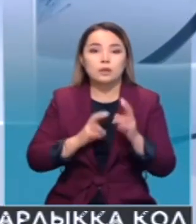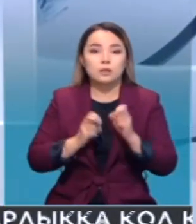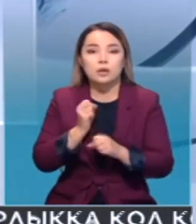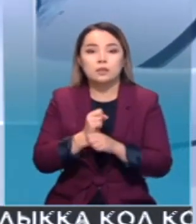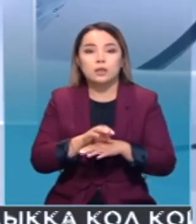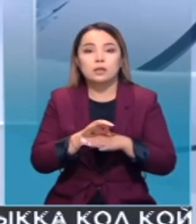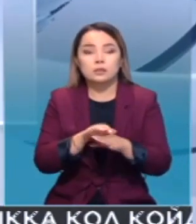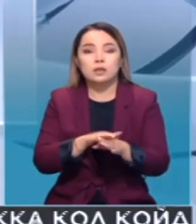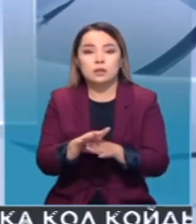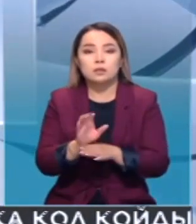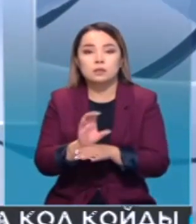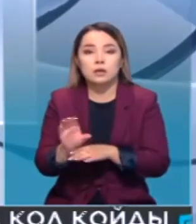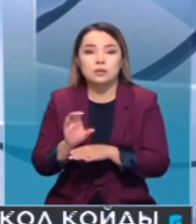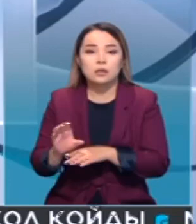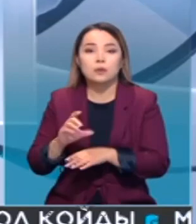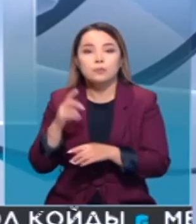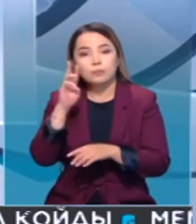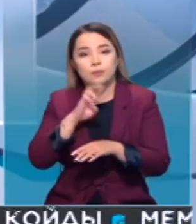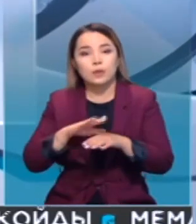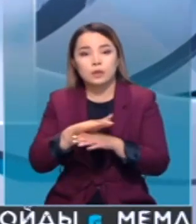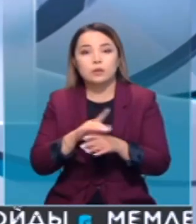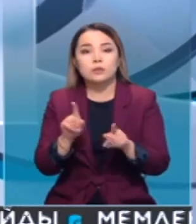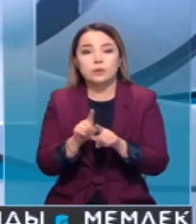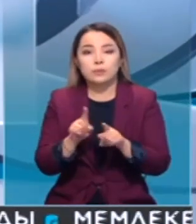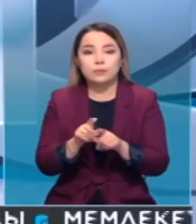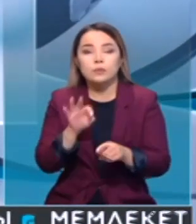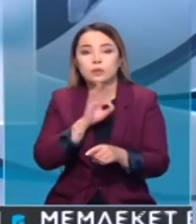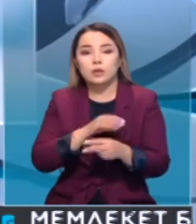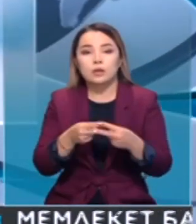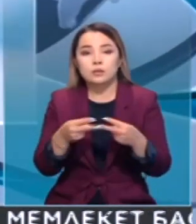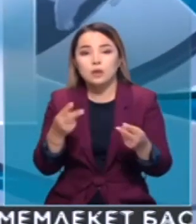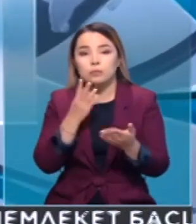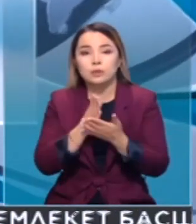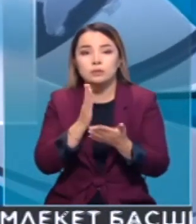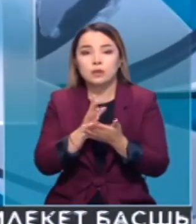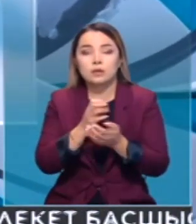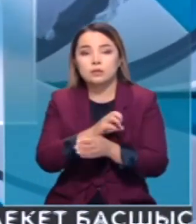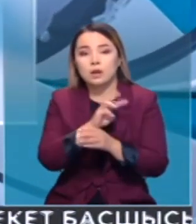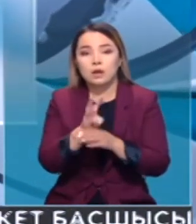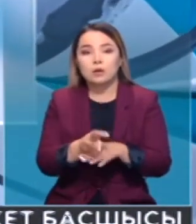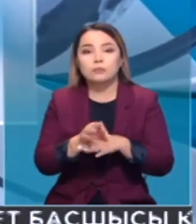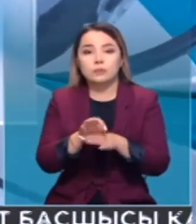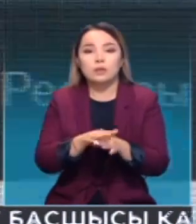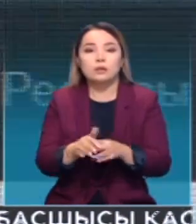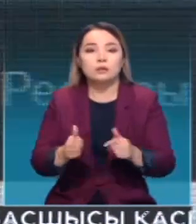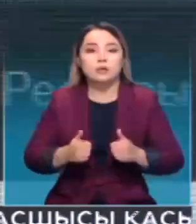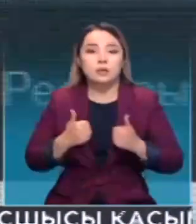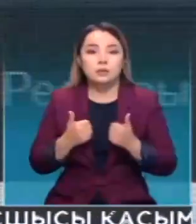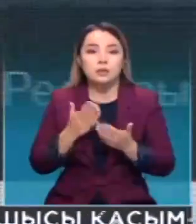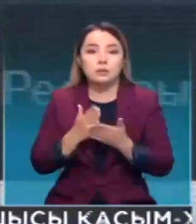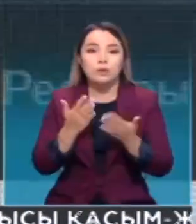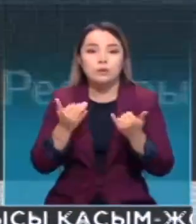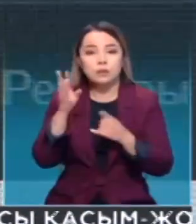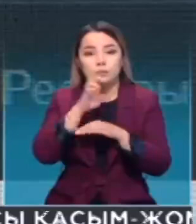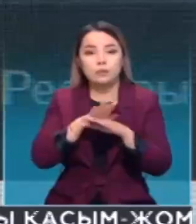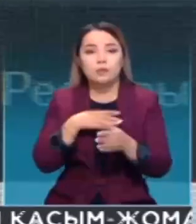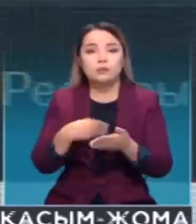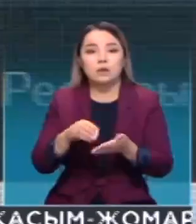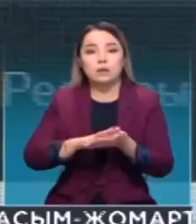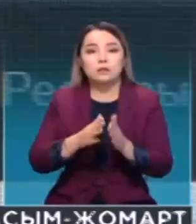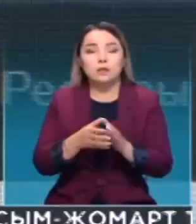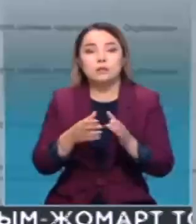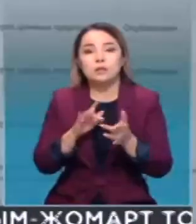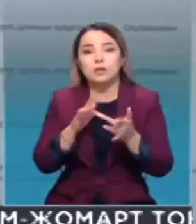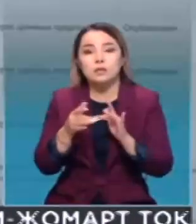мен жеткізушілері үшін мемлекеттік сатып алуға тең қолжетімділіктің сақталуын қамтамасыз етуге тырысады. Қазір мемлекеттік сатып алу